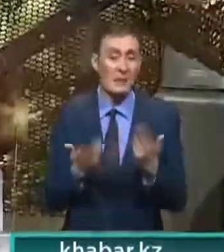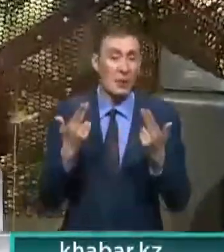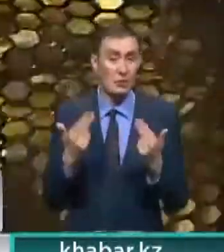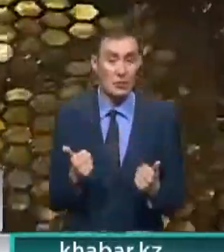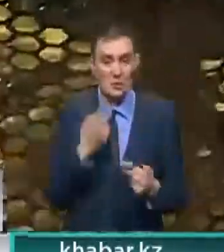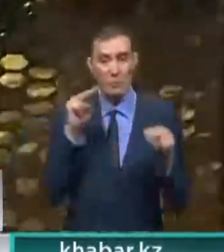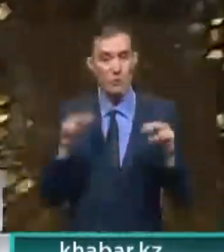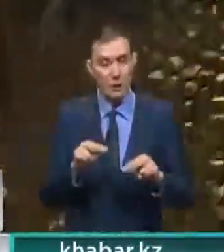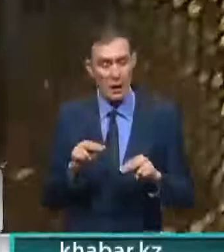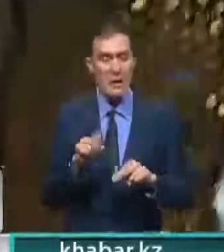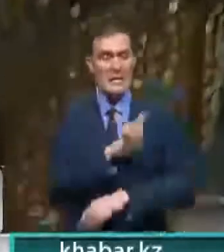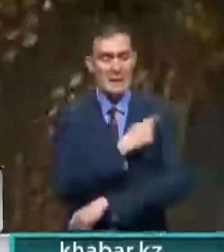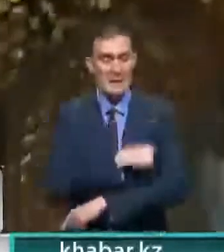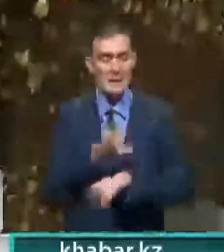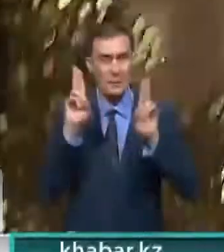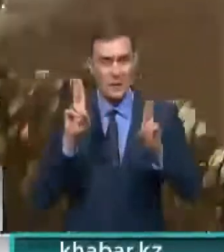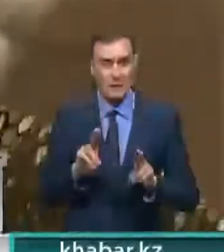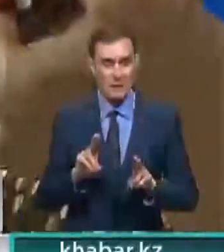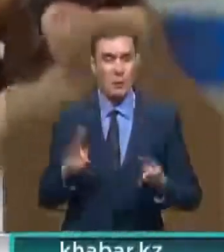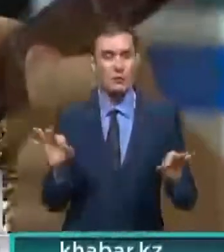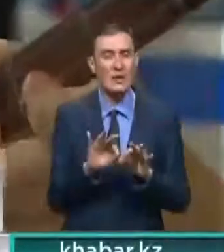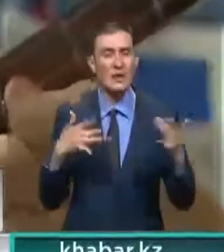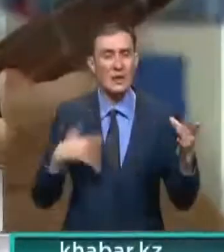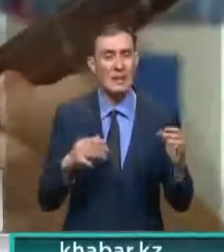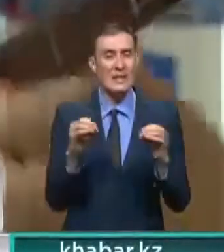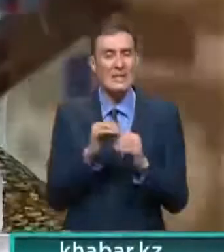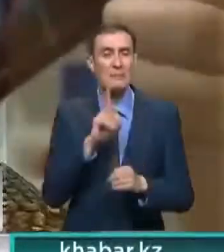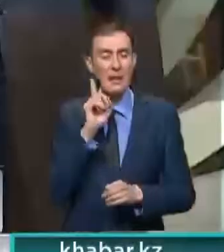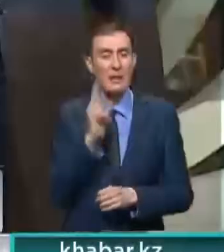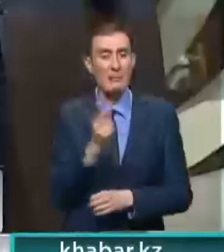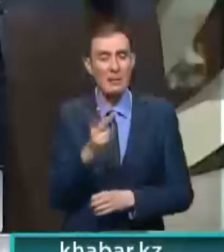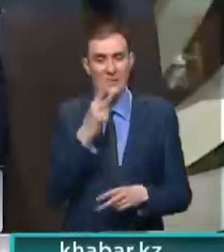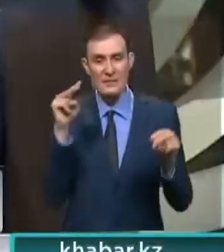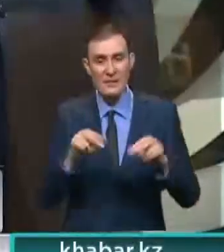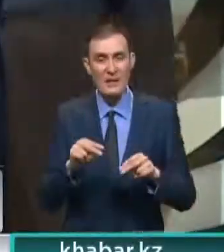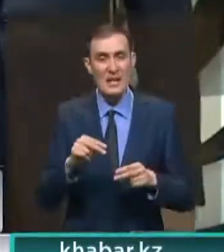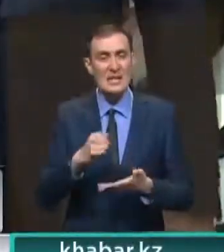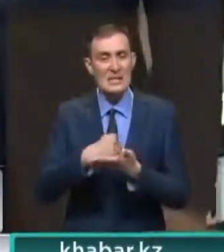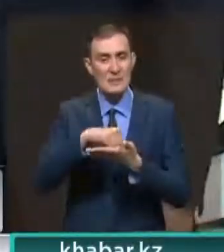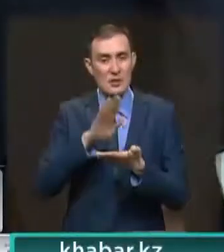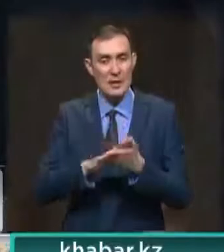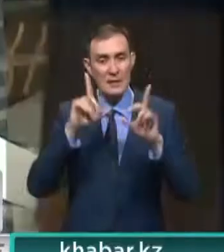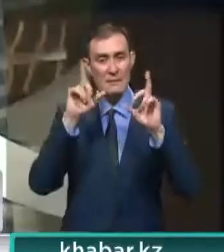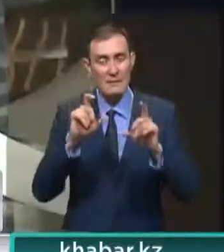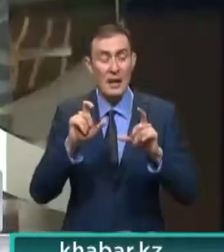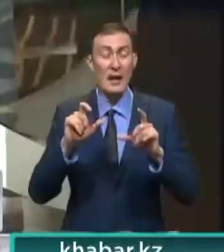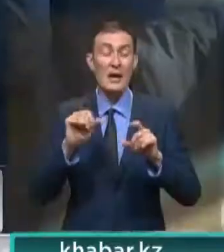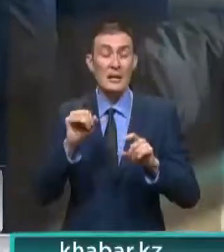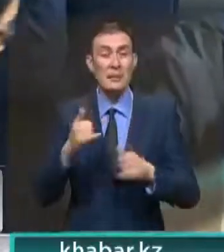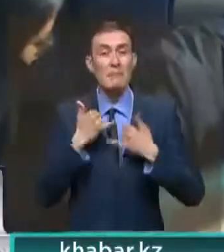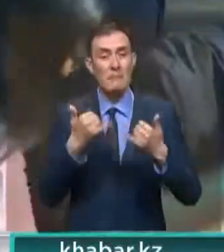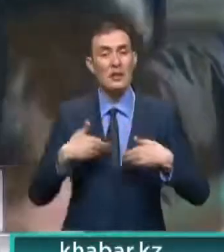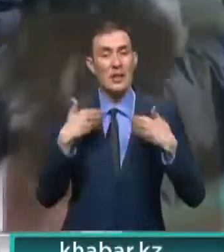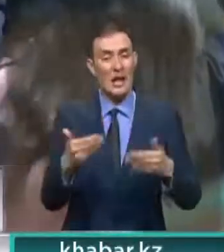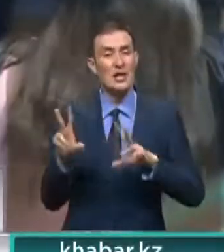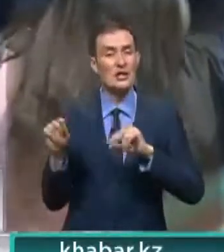Разумеется, с соблюдением всех санэпиднорм. Под звуки дамбры 10 молодых пар получили свидетельство, запечатлили радостный момент на фото и пожелали друг